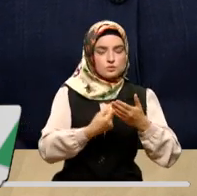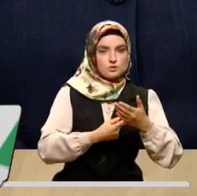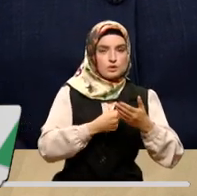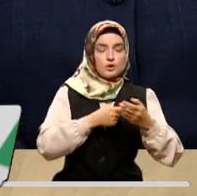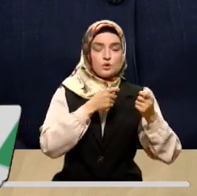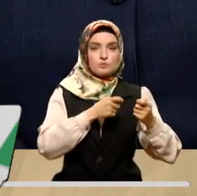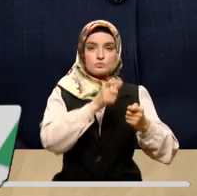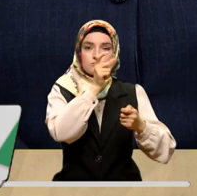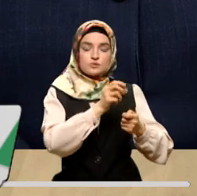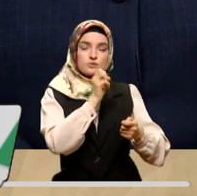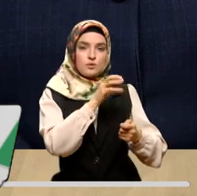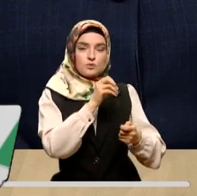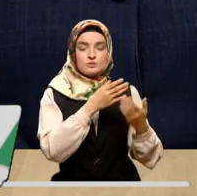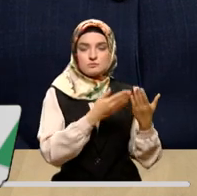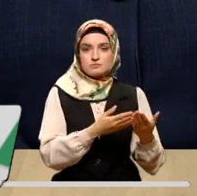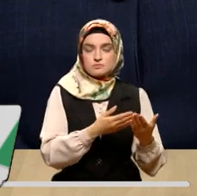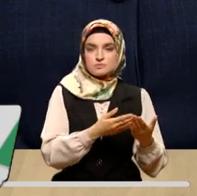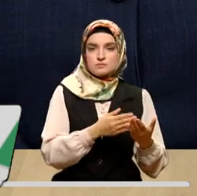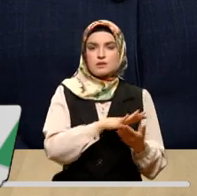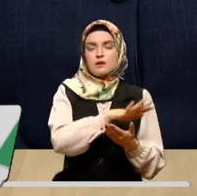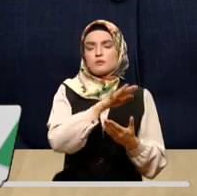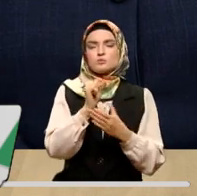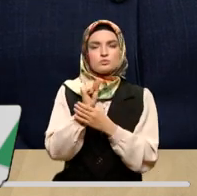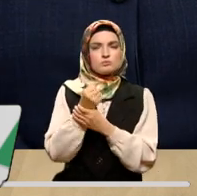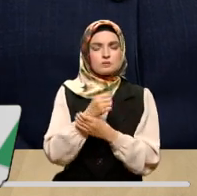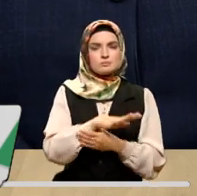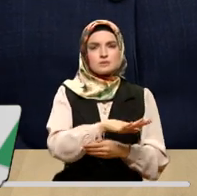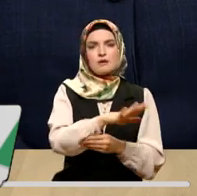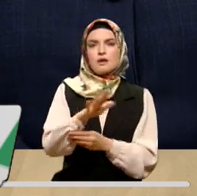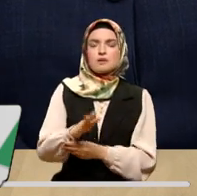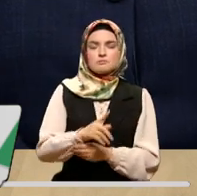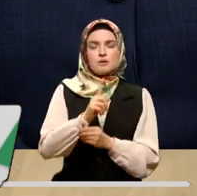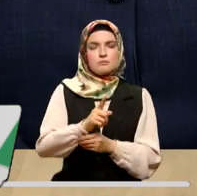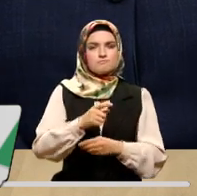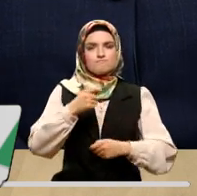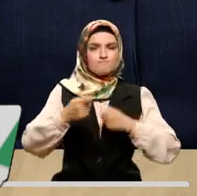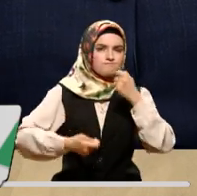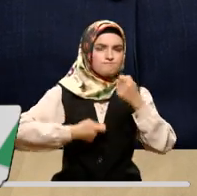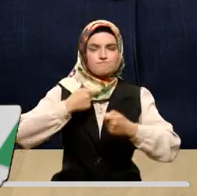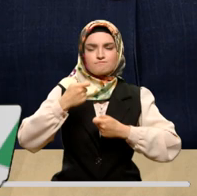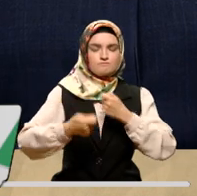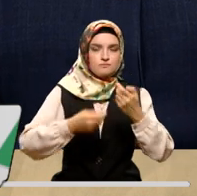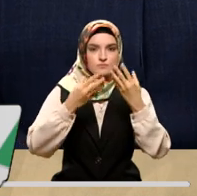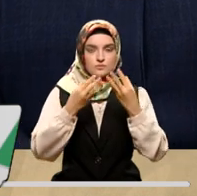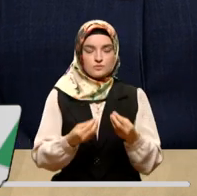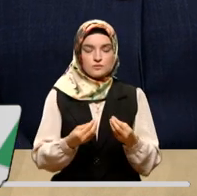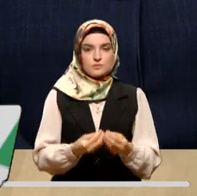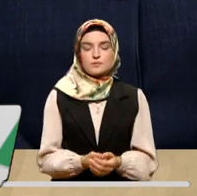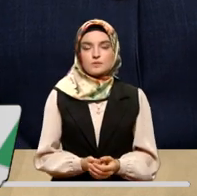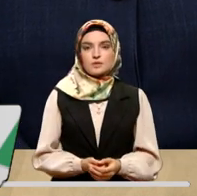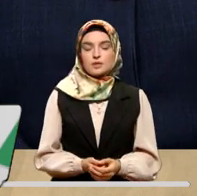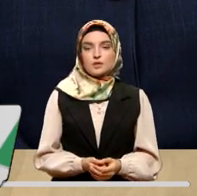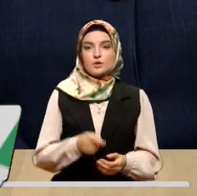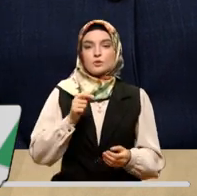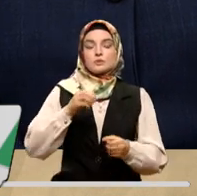deniz hizmetleri uzmanımız hepsi bir seferberlik içerisinde kime ne kadar dokunabilirse